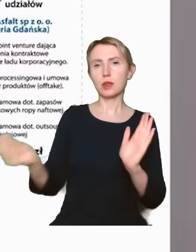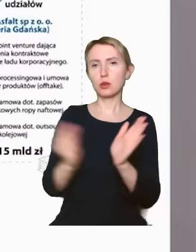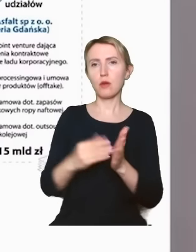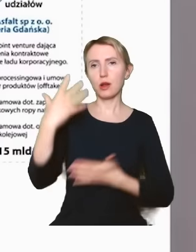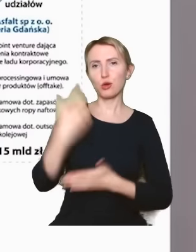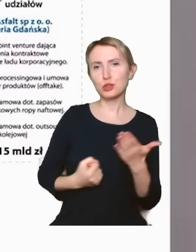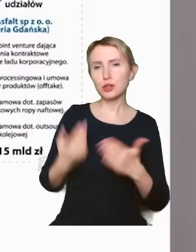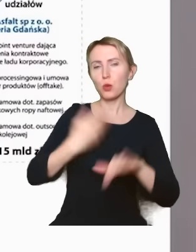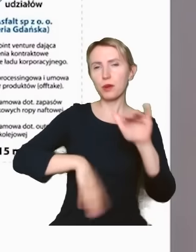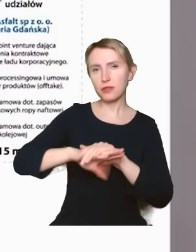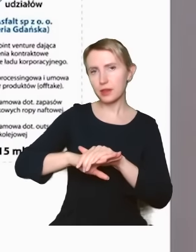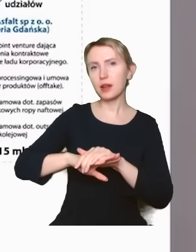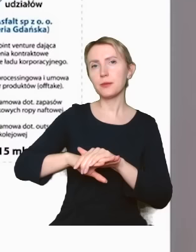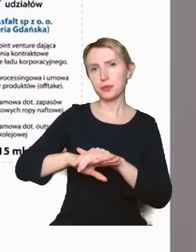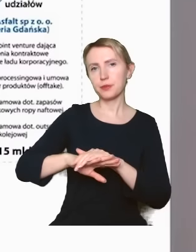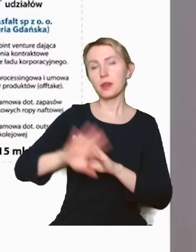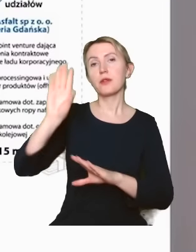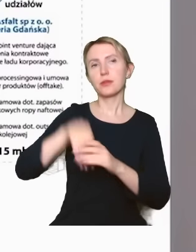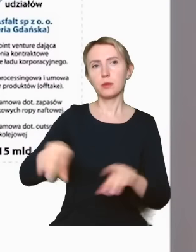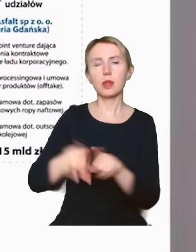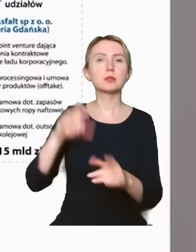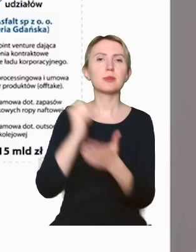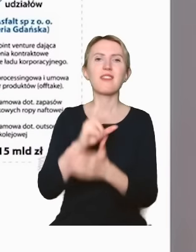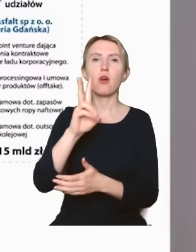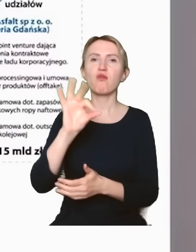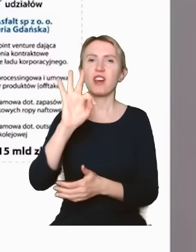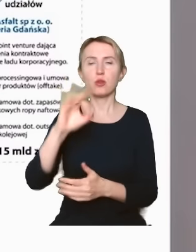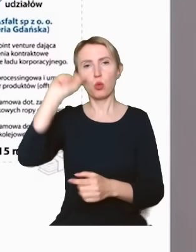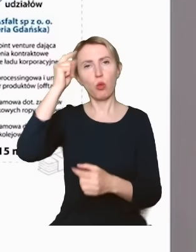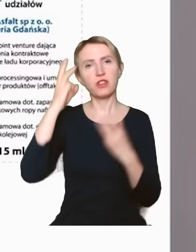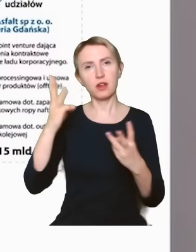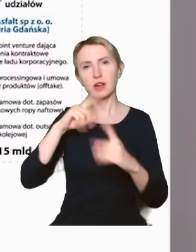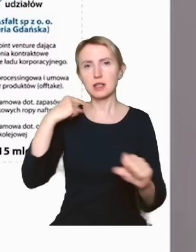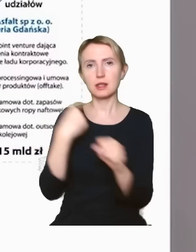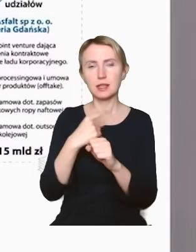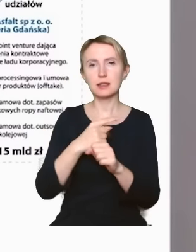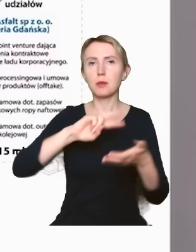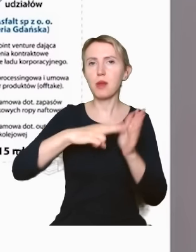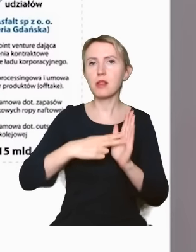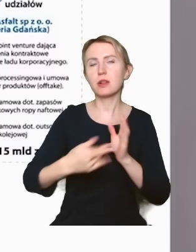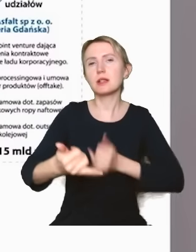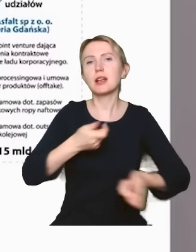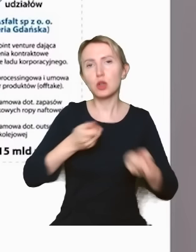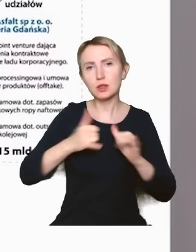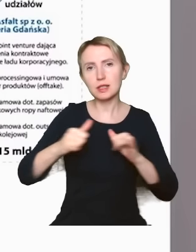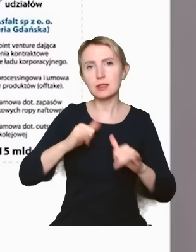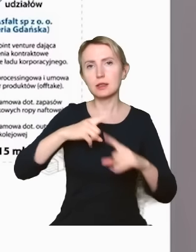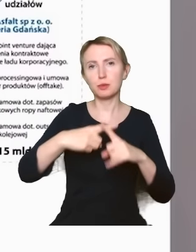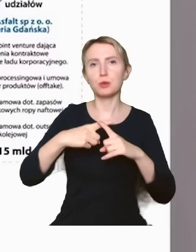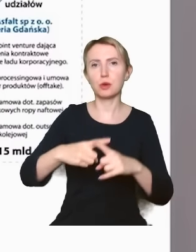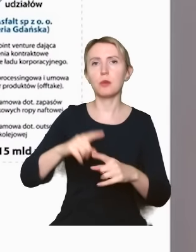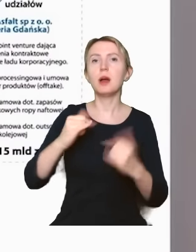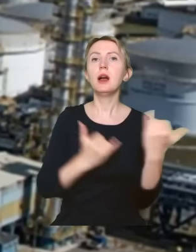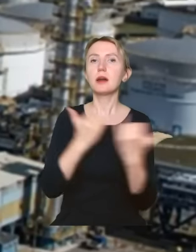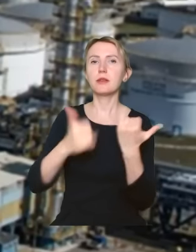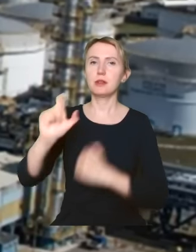i uprawnienia, w tym prawo weta wobec kluczowych decyzji strategicznych w zakresie zarządzania spółką Rafineria